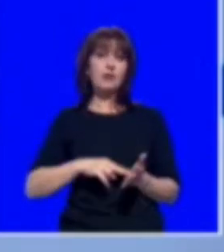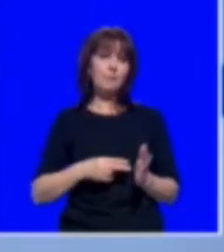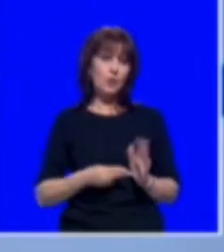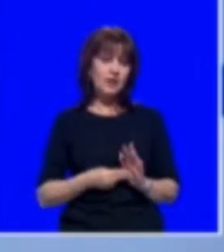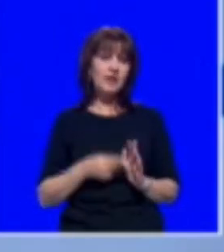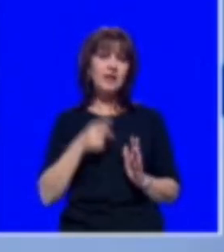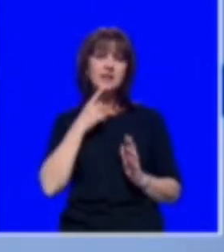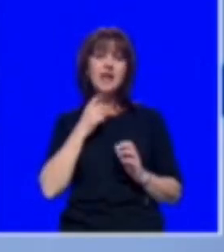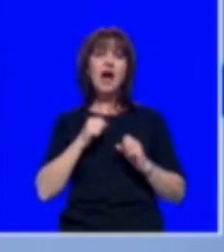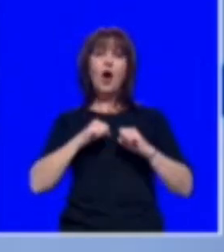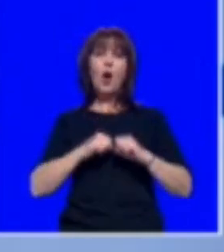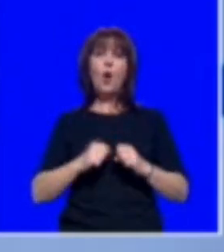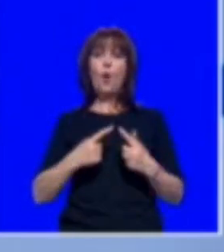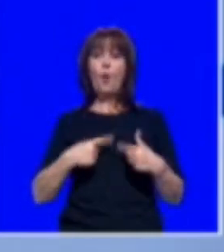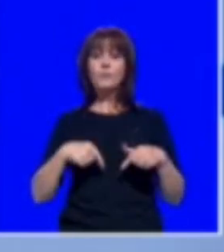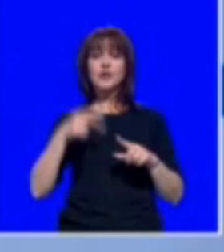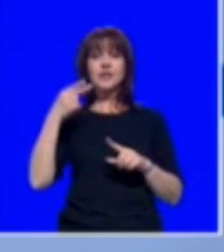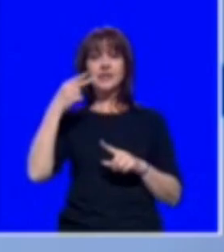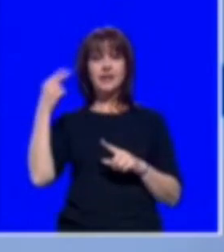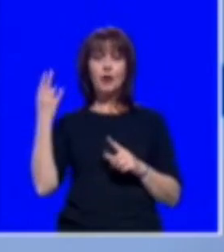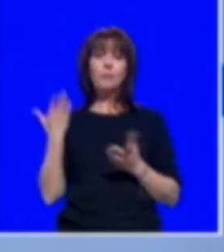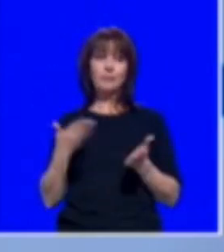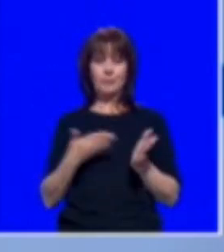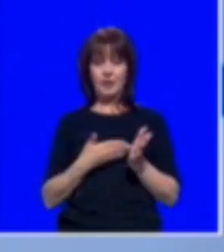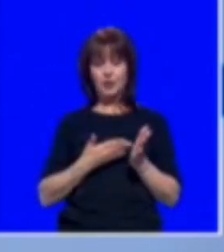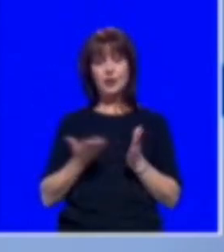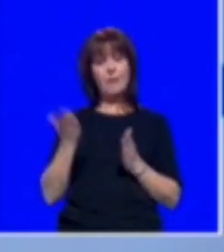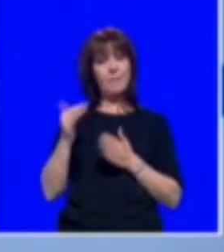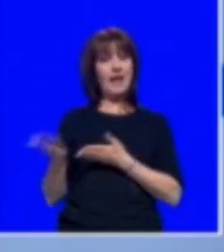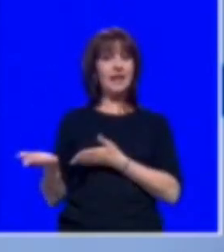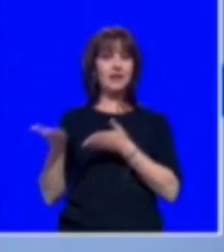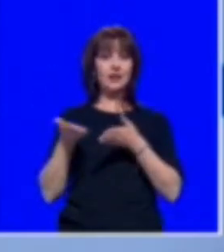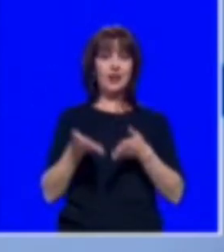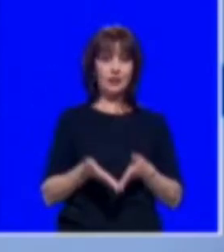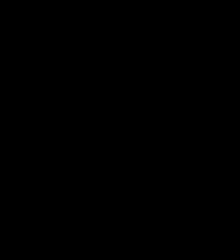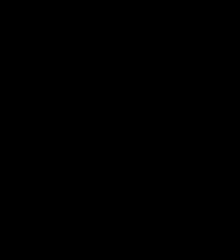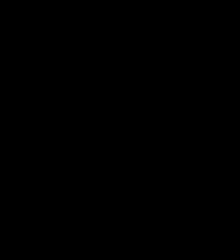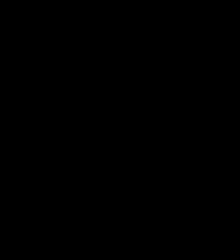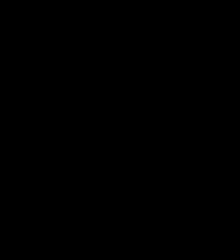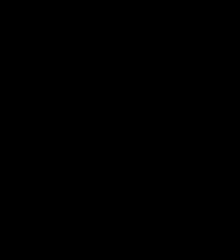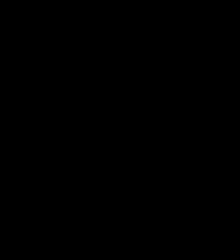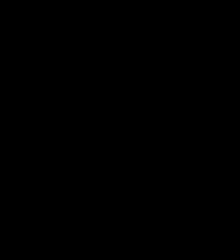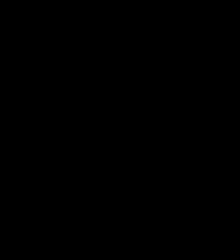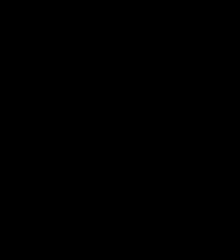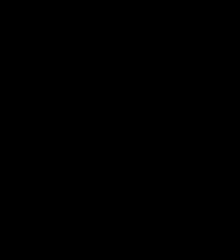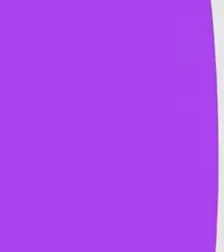и за общински теми. Повод отново да ни гостувате. Благодаря ви. Аз благодаря.